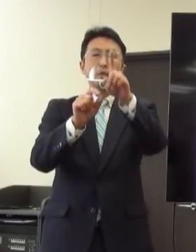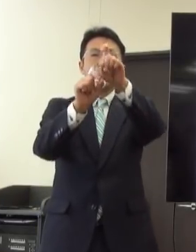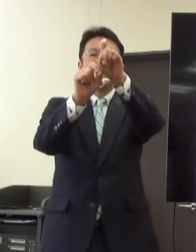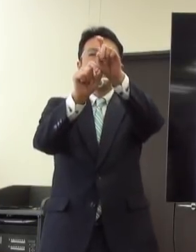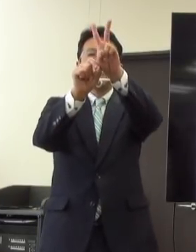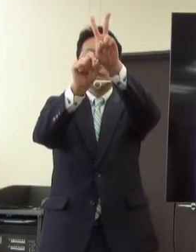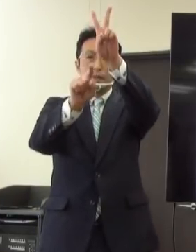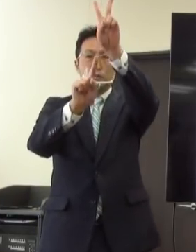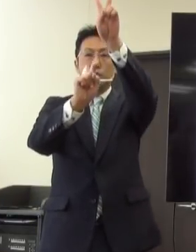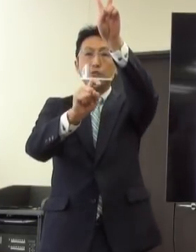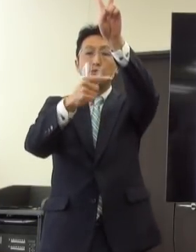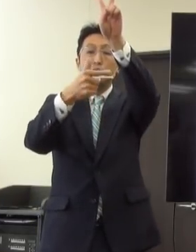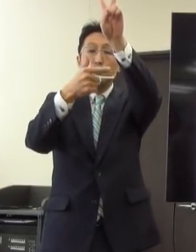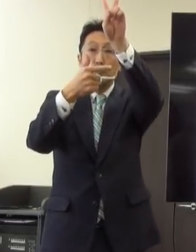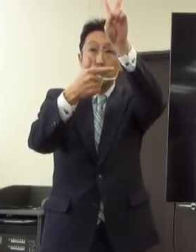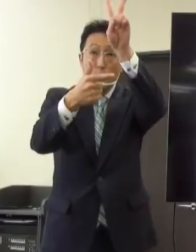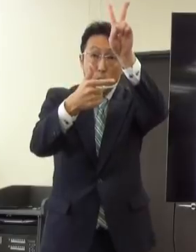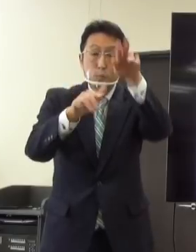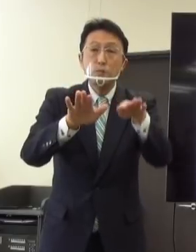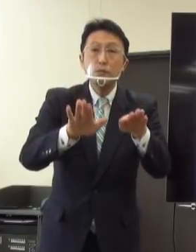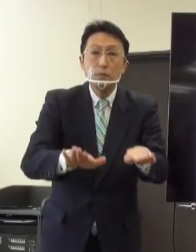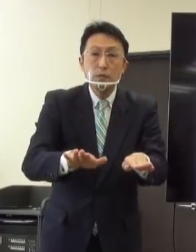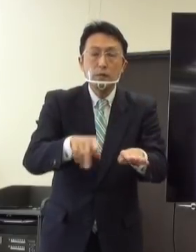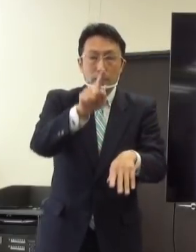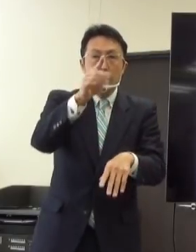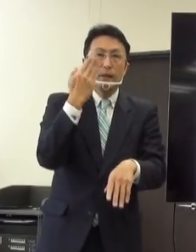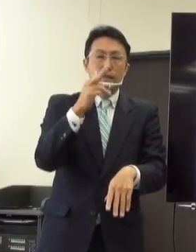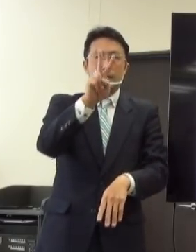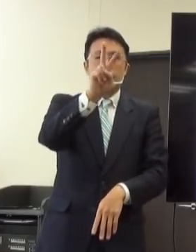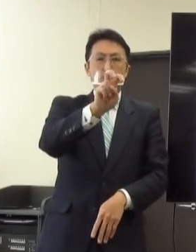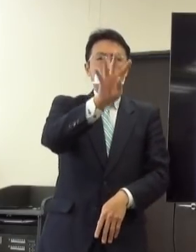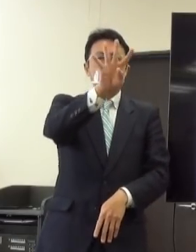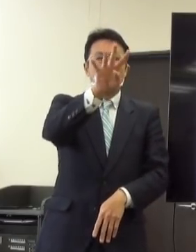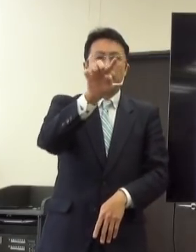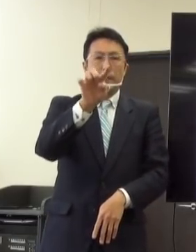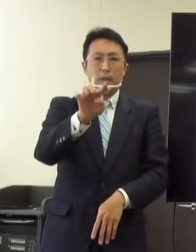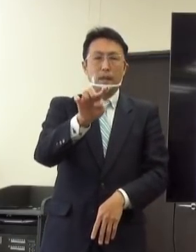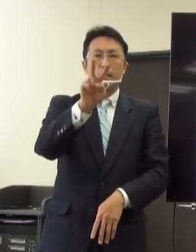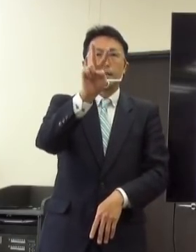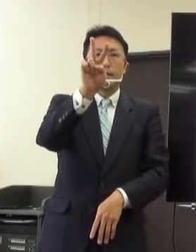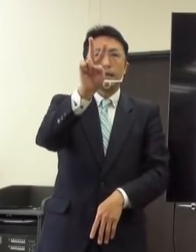12月16日の段階で 24.20 です。